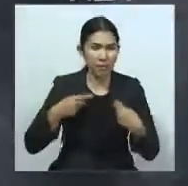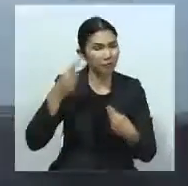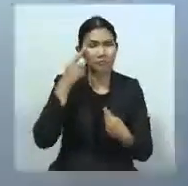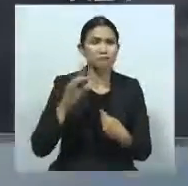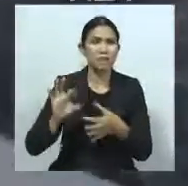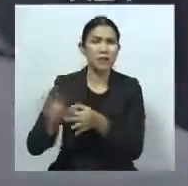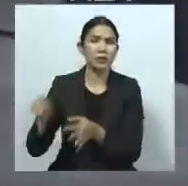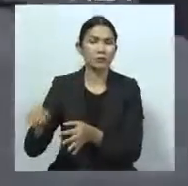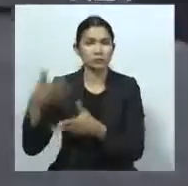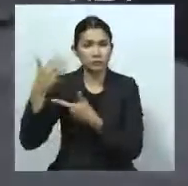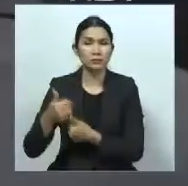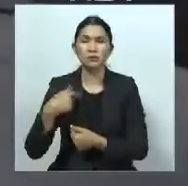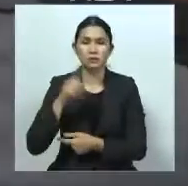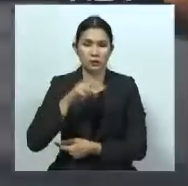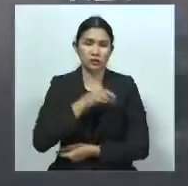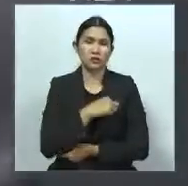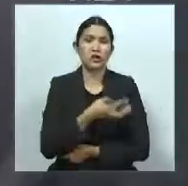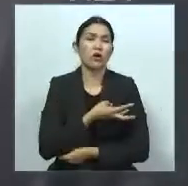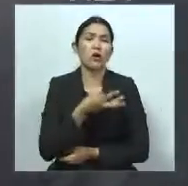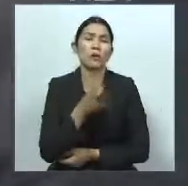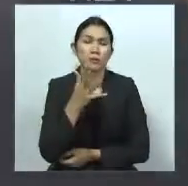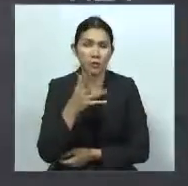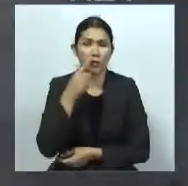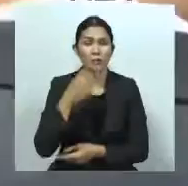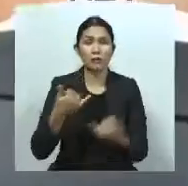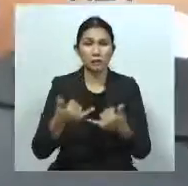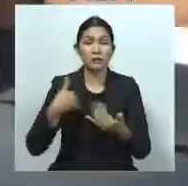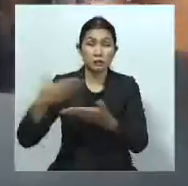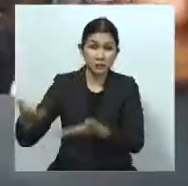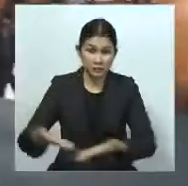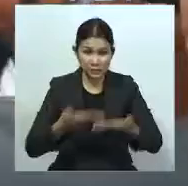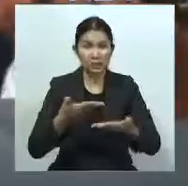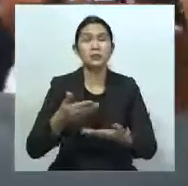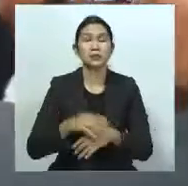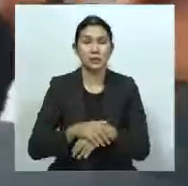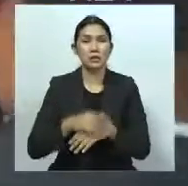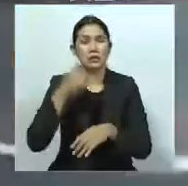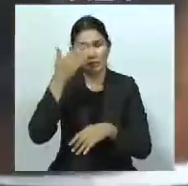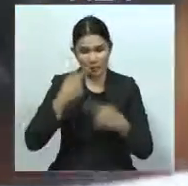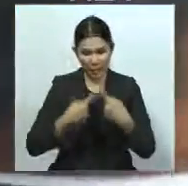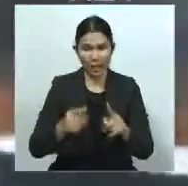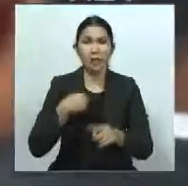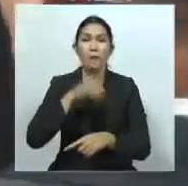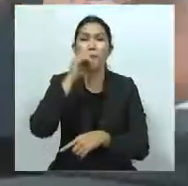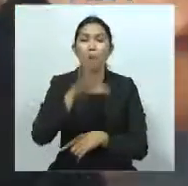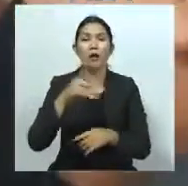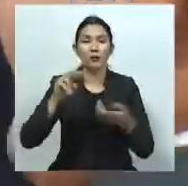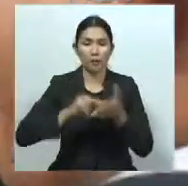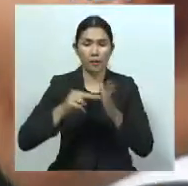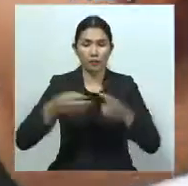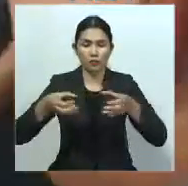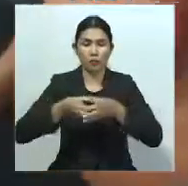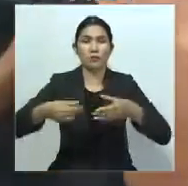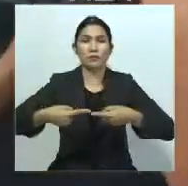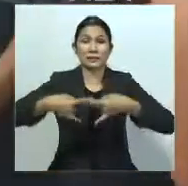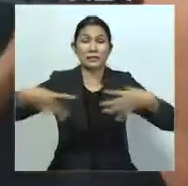องยืนยันว่าไม่ได้น้อยใจที่พรรคพลังประชารัฐมาเทียบเชิญเข้าร่วมรัฐบาลช้าแต่ที่ประกาศเป็นฝ่ายค้านอิสระก่อน